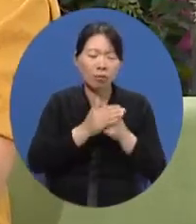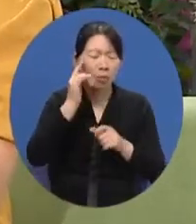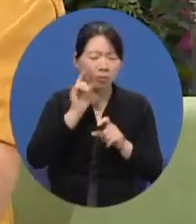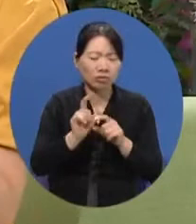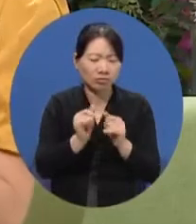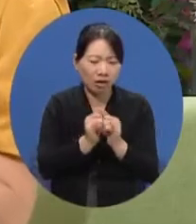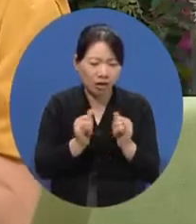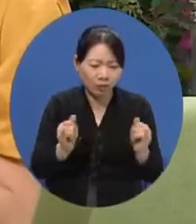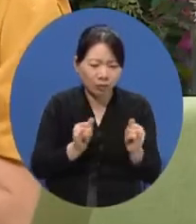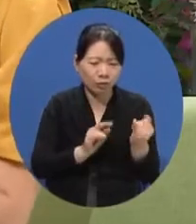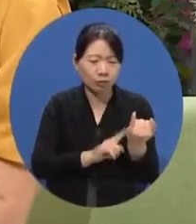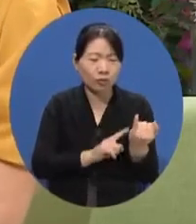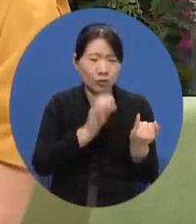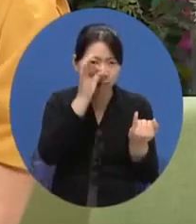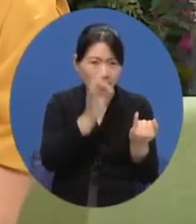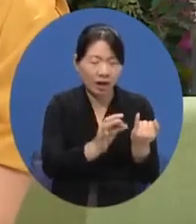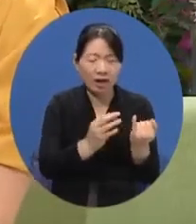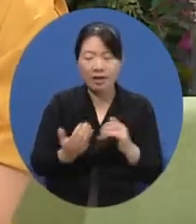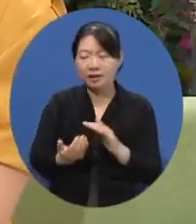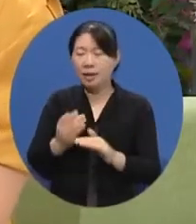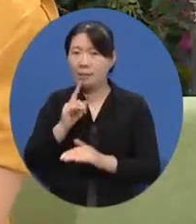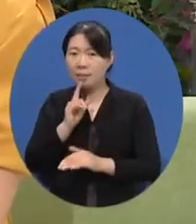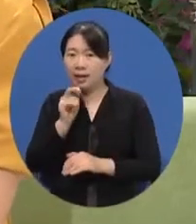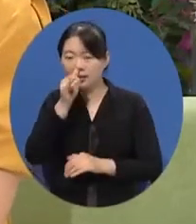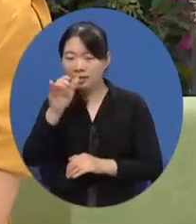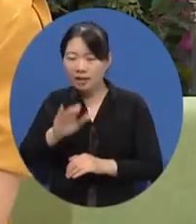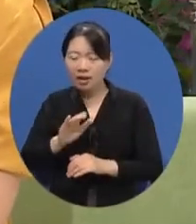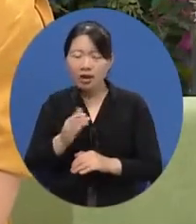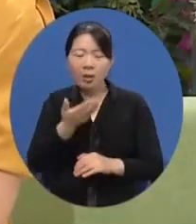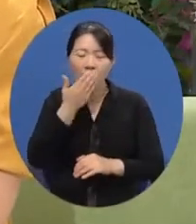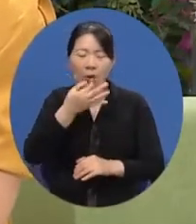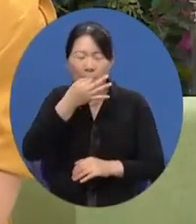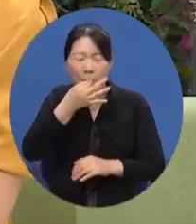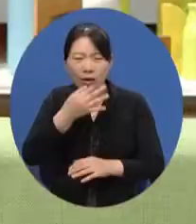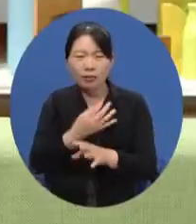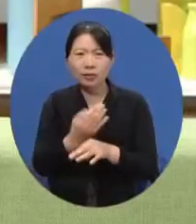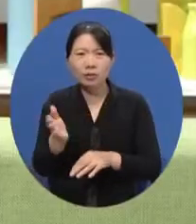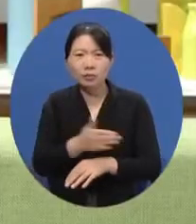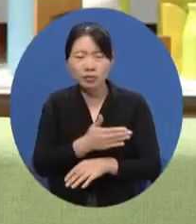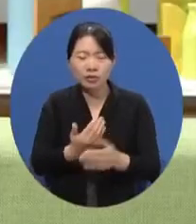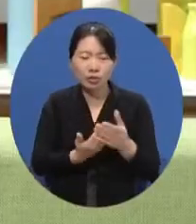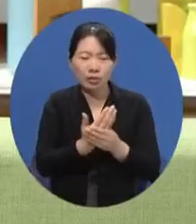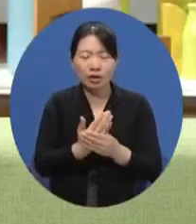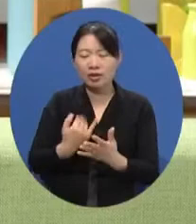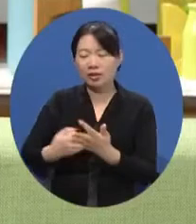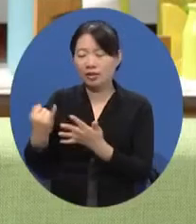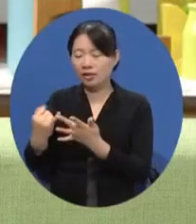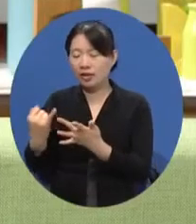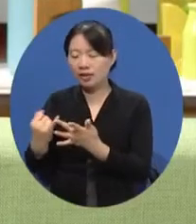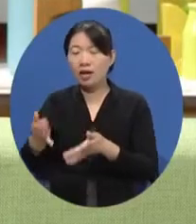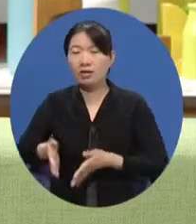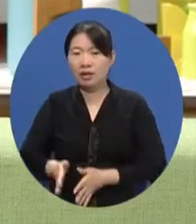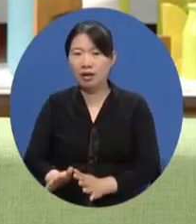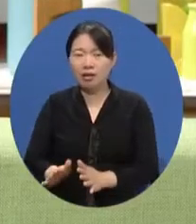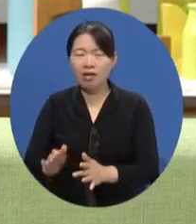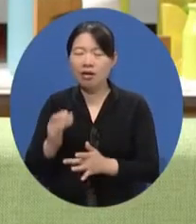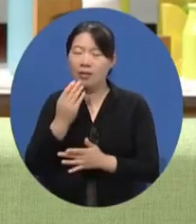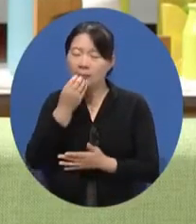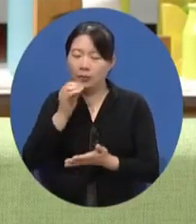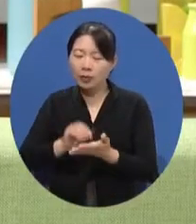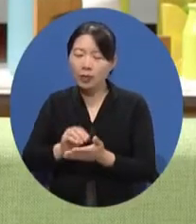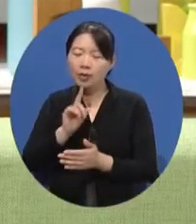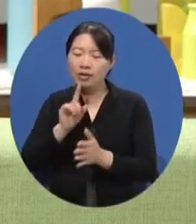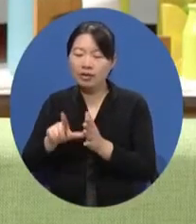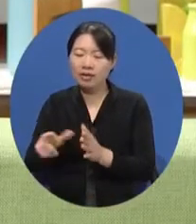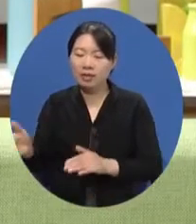잠깐 말씀을 하시기는 했는데 상길이의 식탐이 언제부터 생긴 거죠? 셋째 낳고요. 셋째 아기가 한 돌 정도